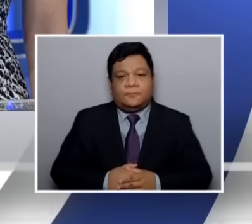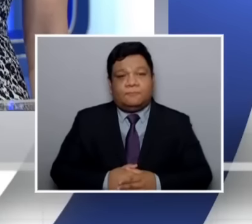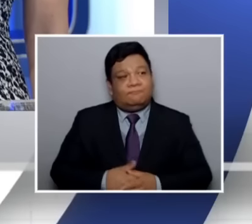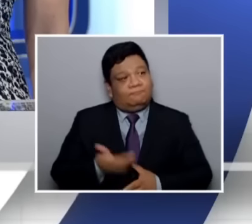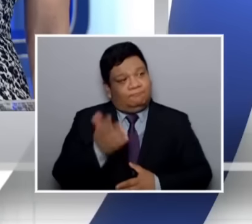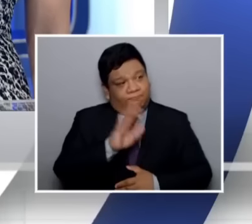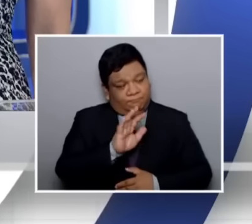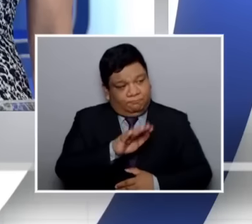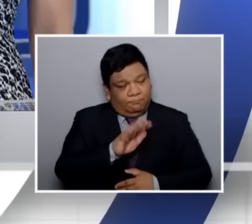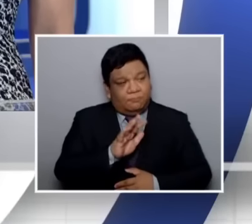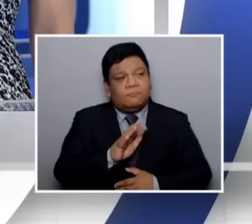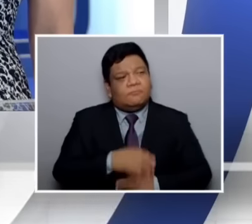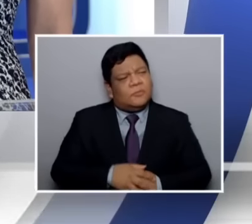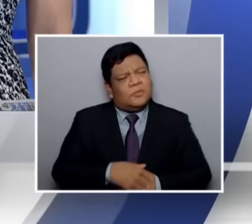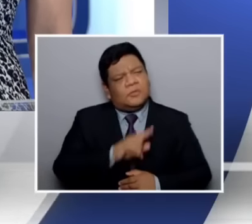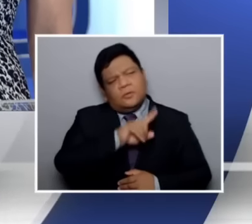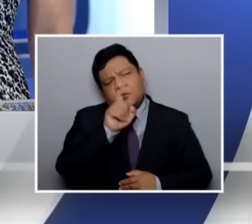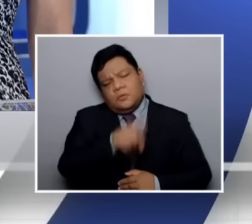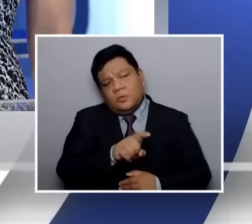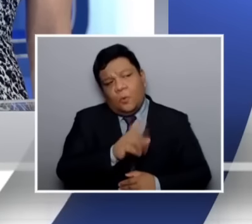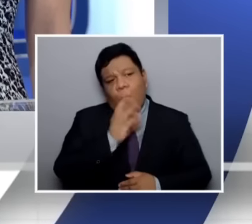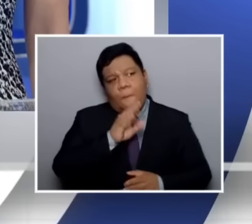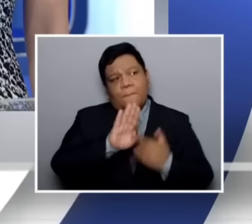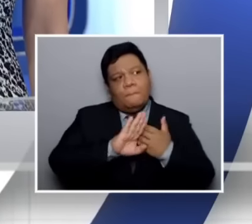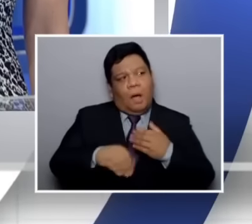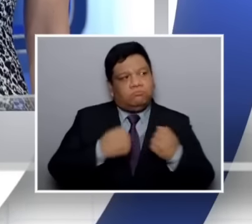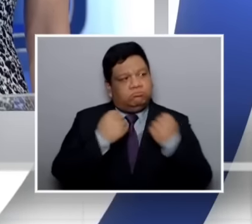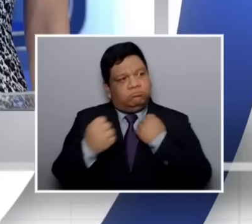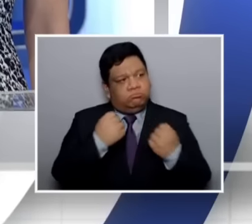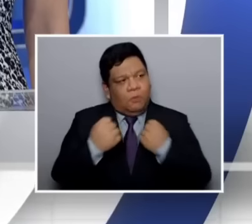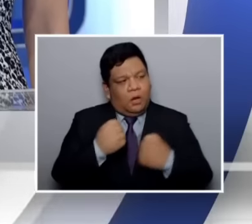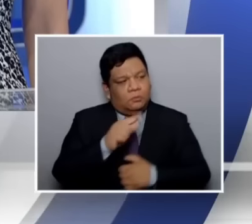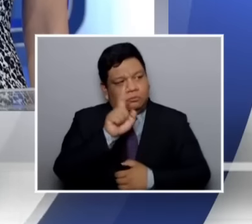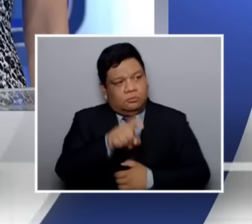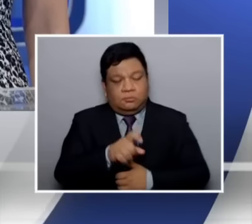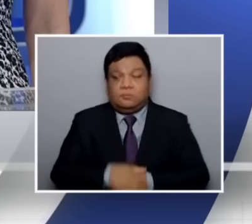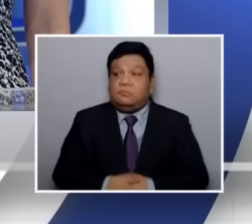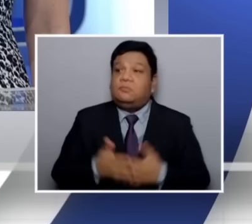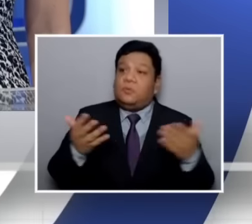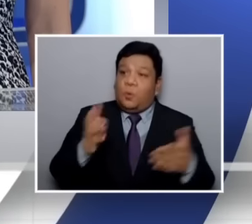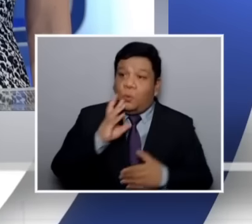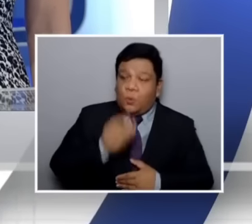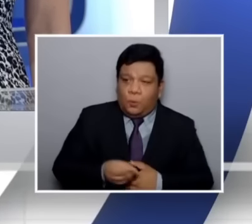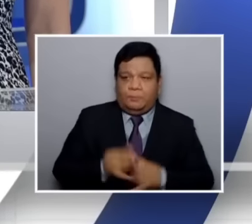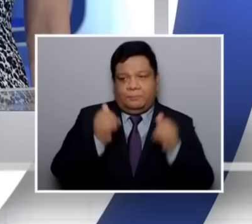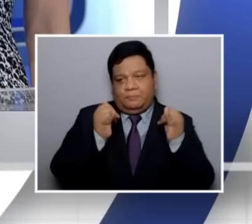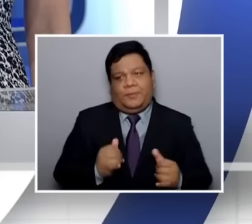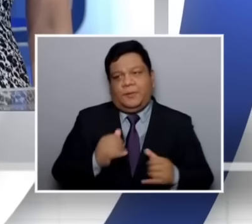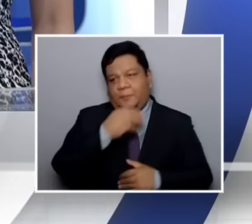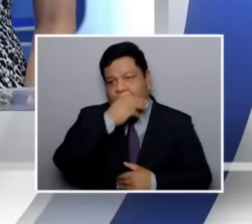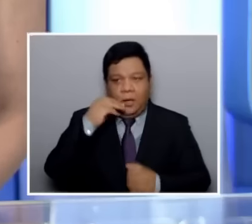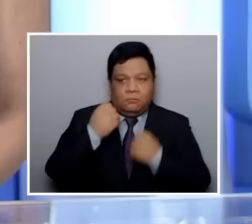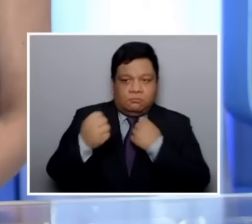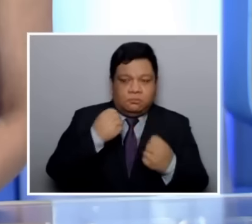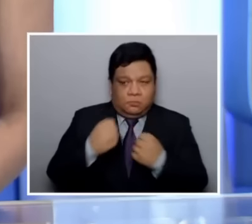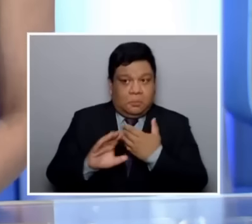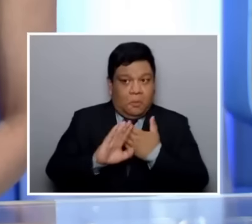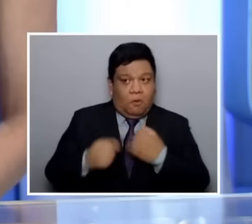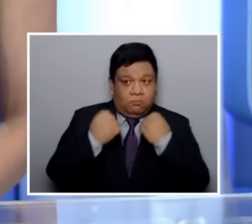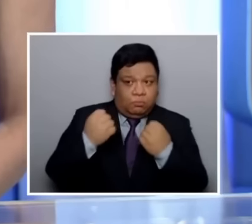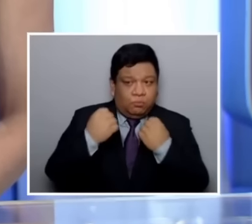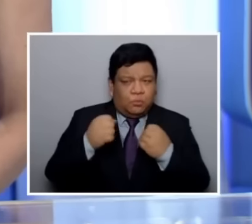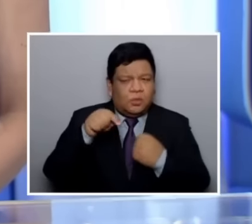Gretchen, sinong nagbabalik sa mundo ng boxing? Ati B, walang iba kundi si People's Champ Manny Pacquiao na muling lalaban para sa